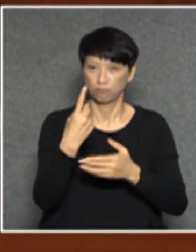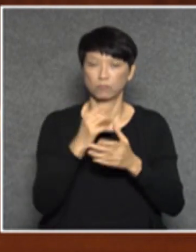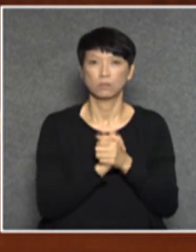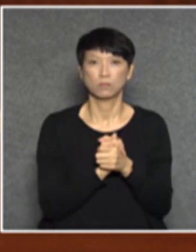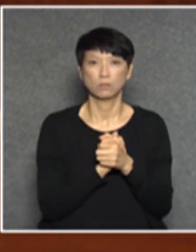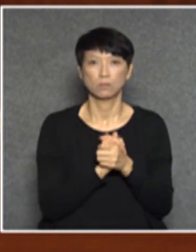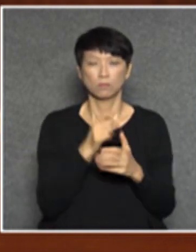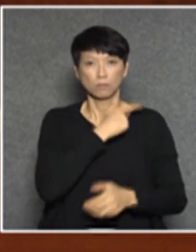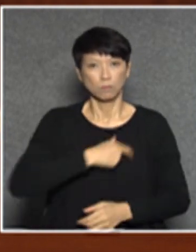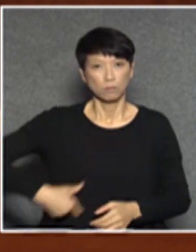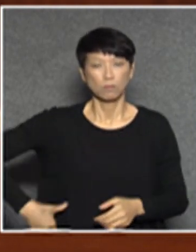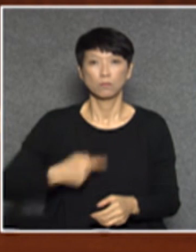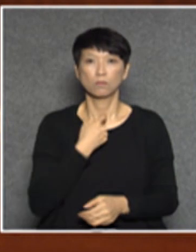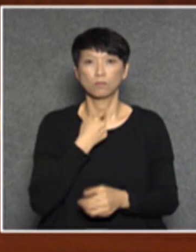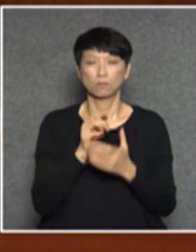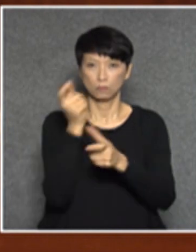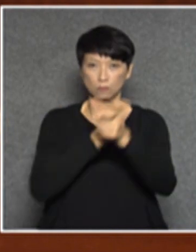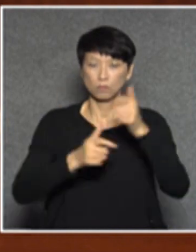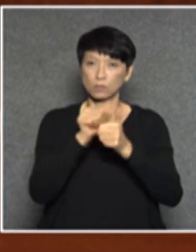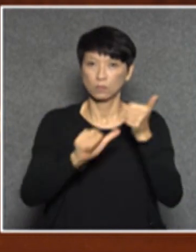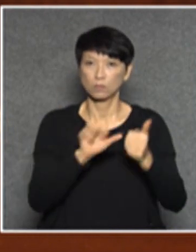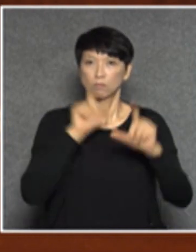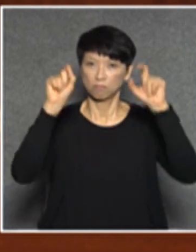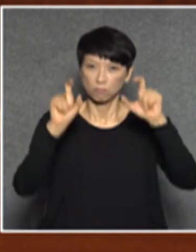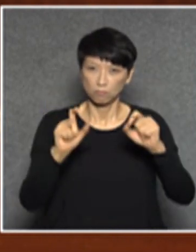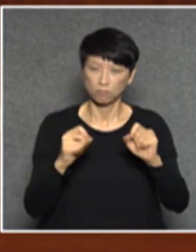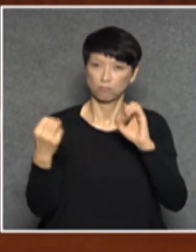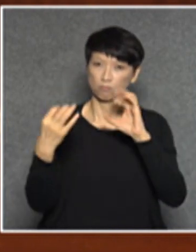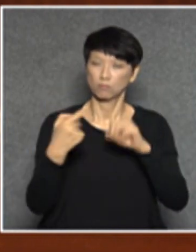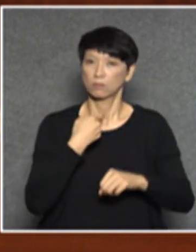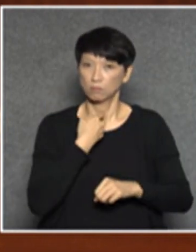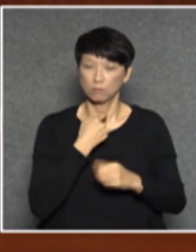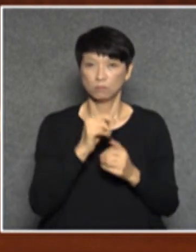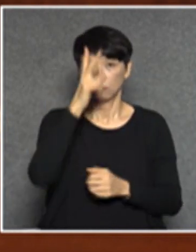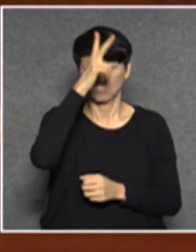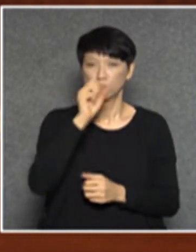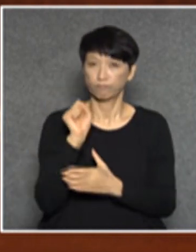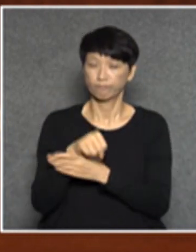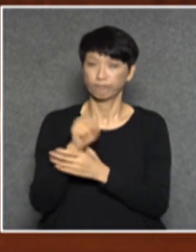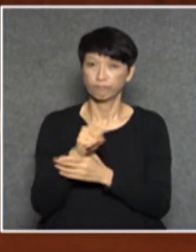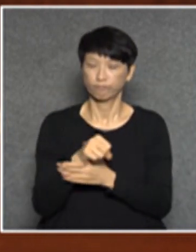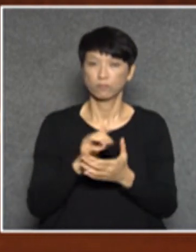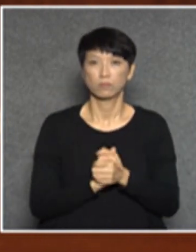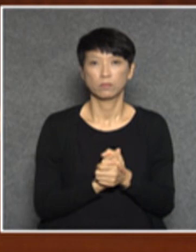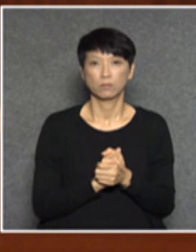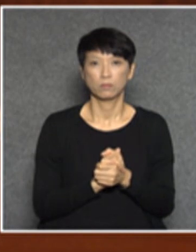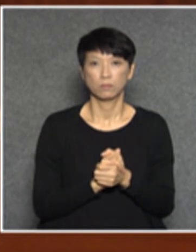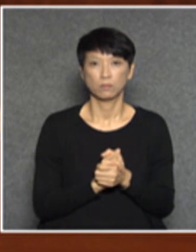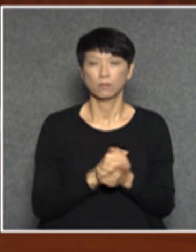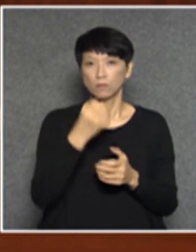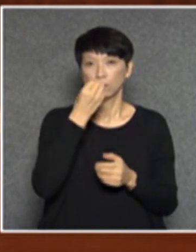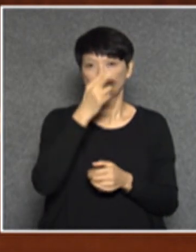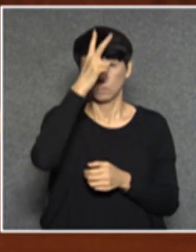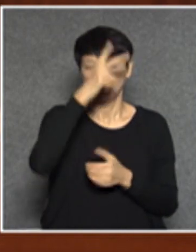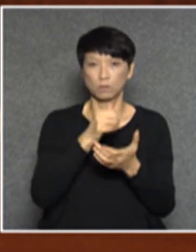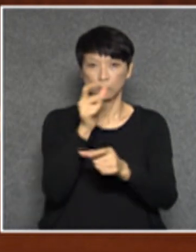然需要政府在財務委員會解答問題，政府亦都表示願意配合，因此特區政府請財務委